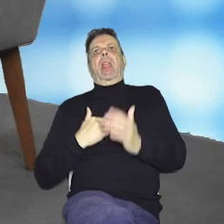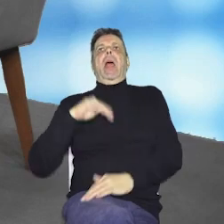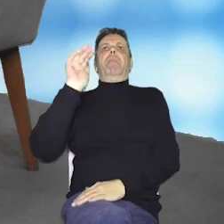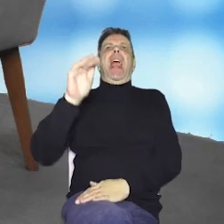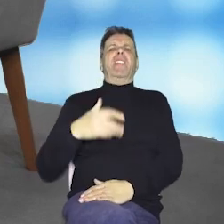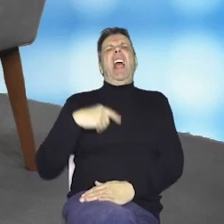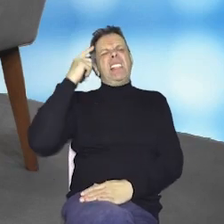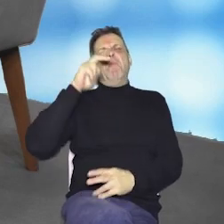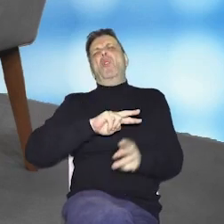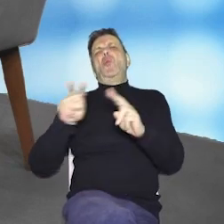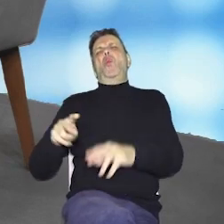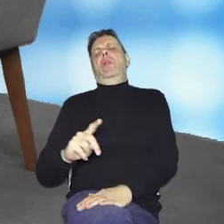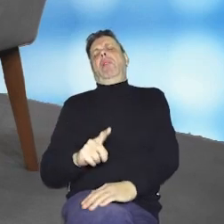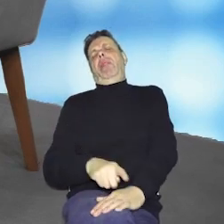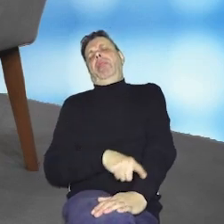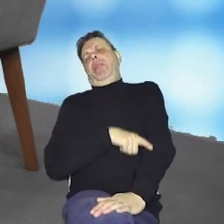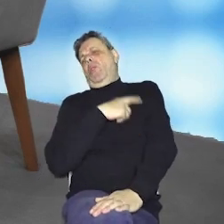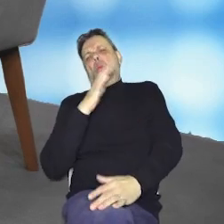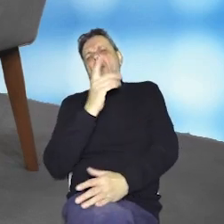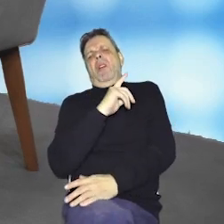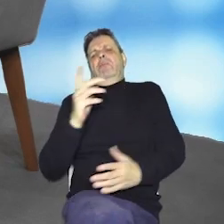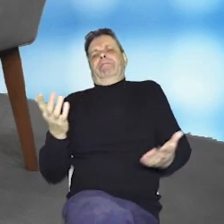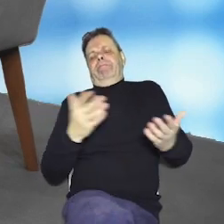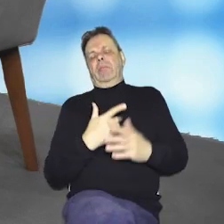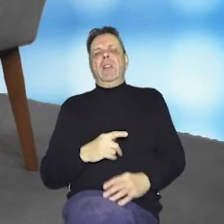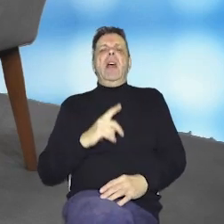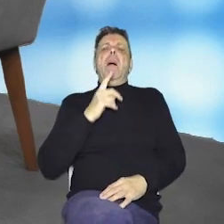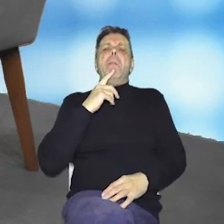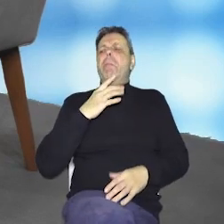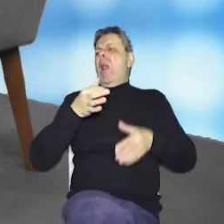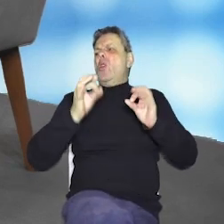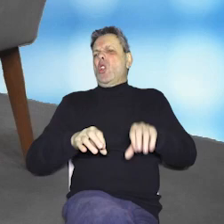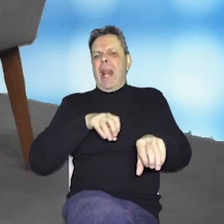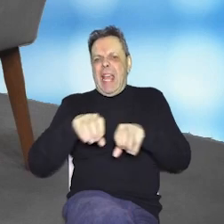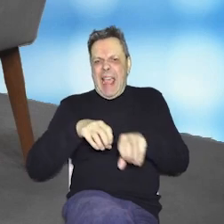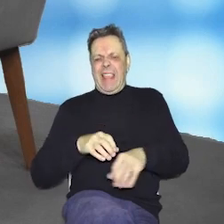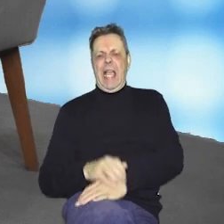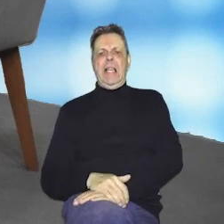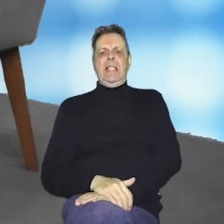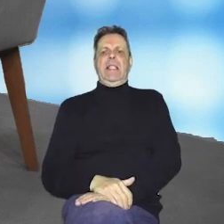kako je to sa sudovima, nikad do toga neće doći. Premalo socijalnih radnika,